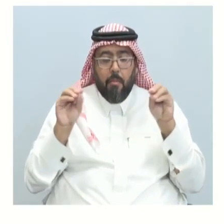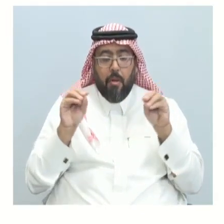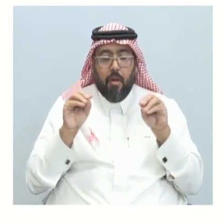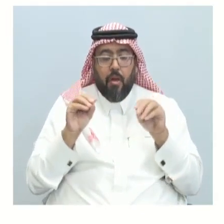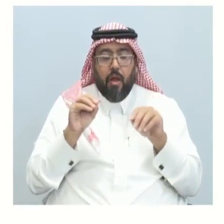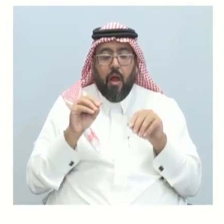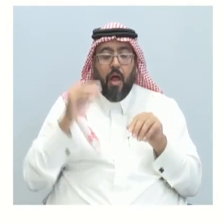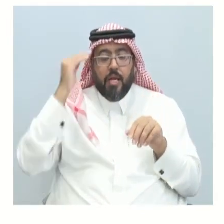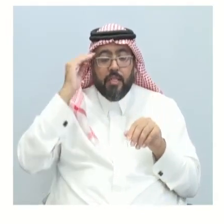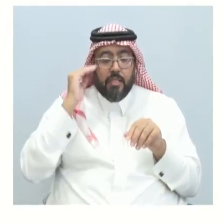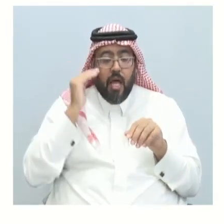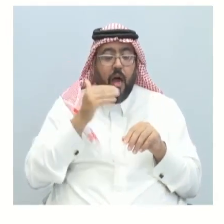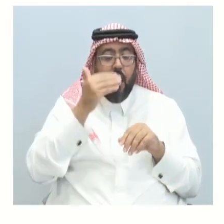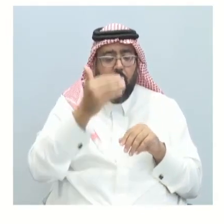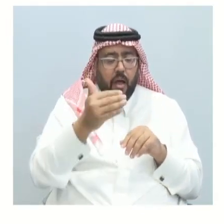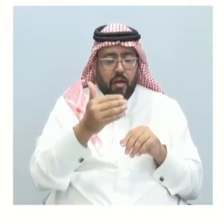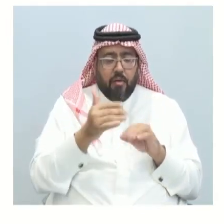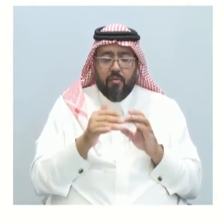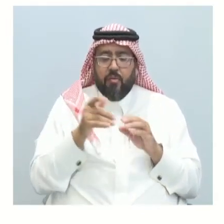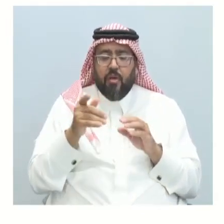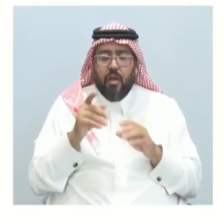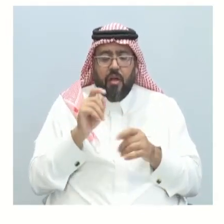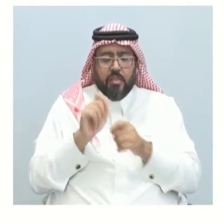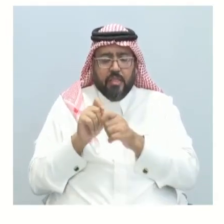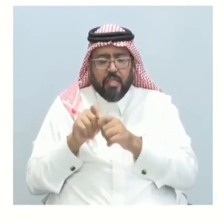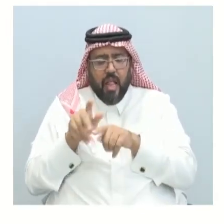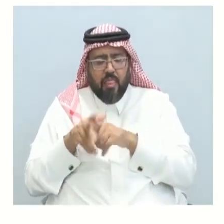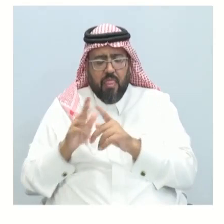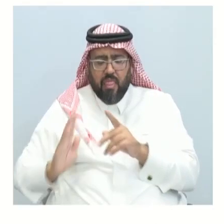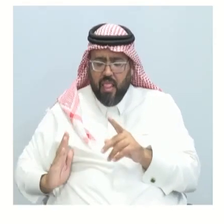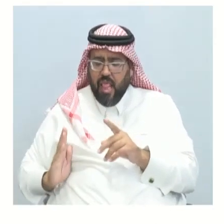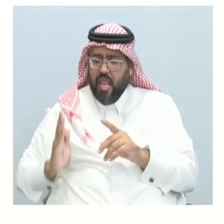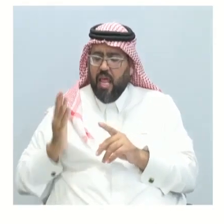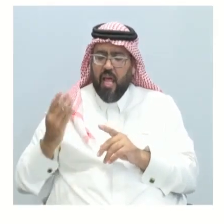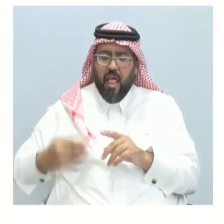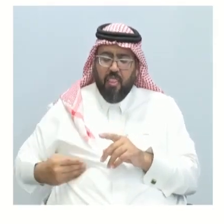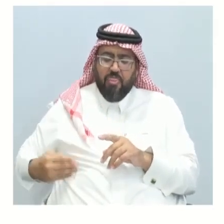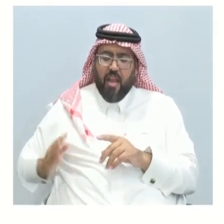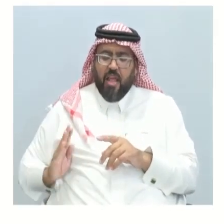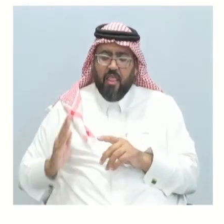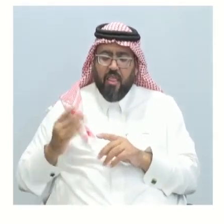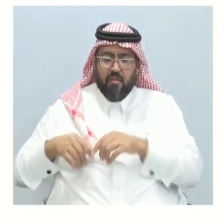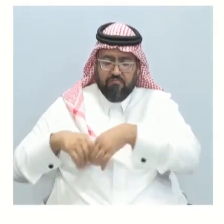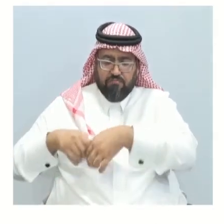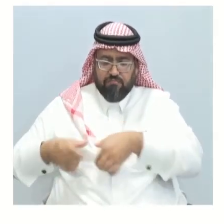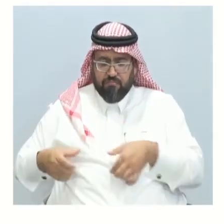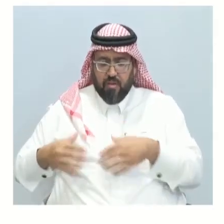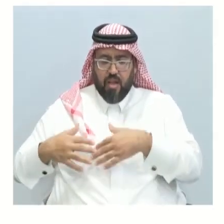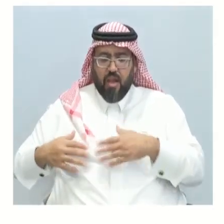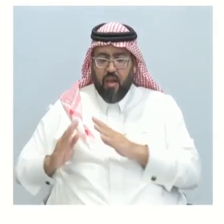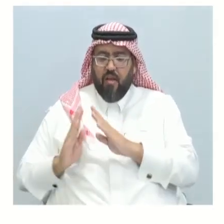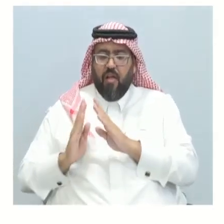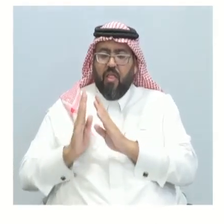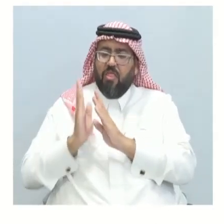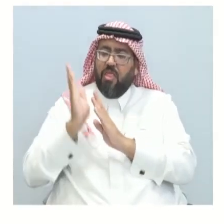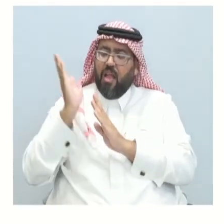خيرا وايضا فانهن خلقن من ضلع وان اعوج شيء في الضلع اعلاه